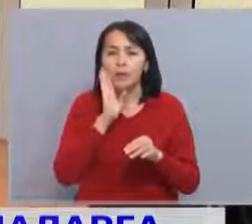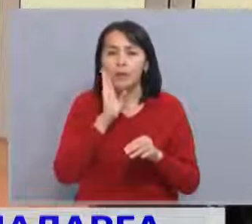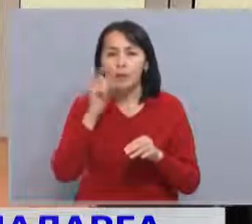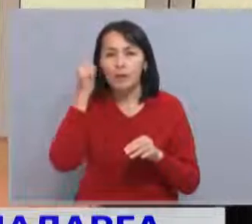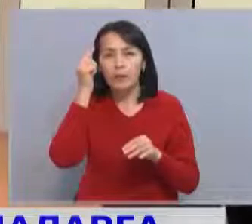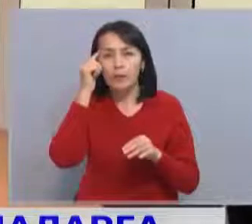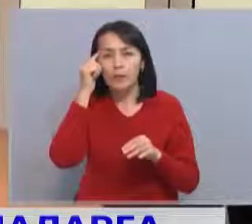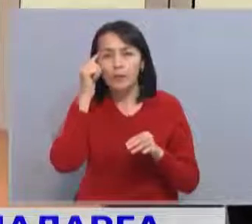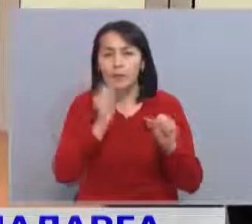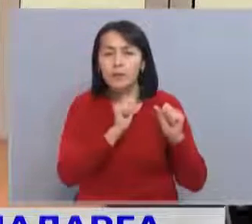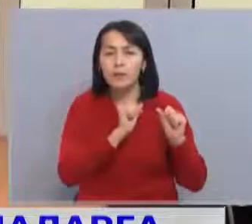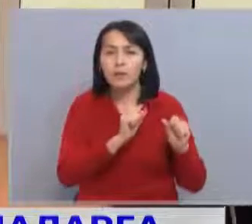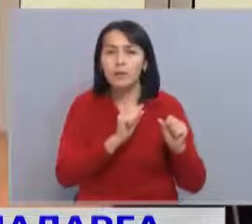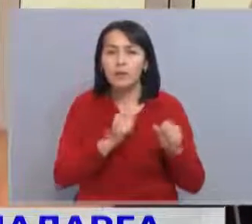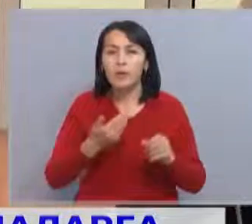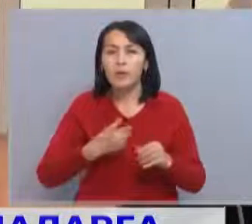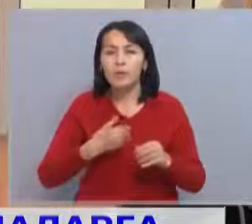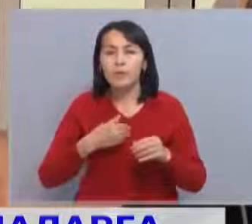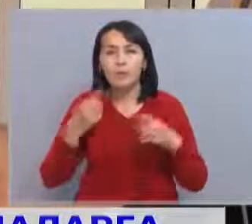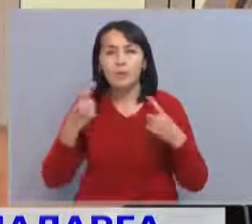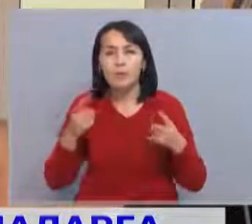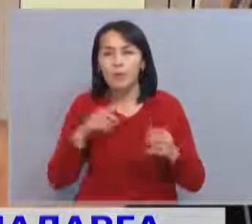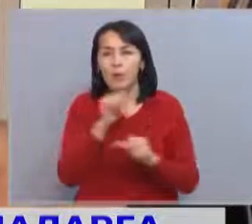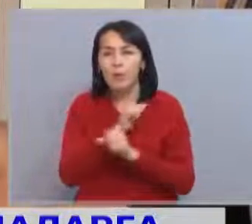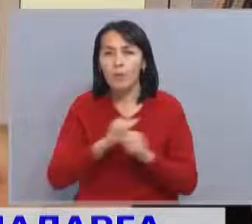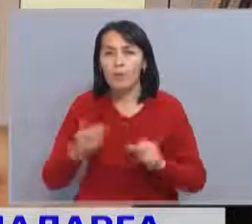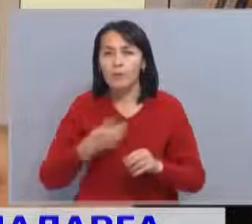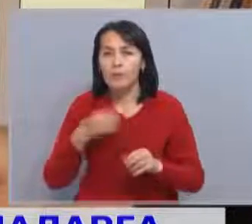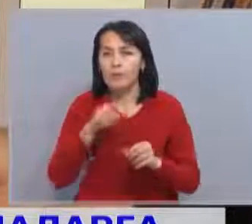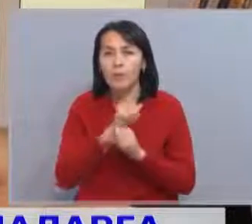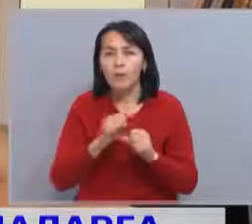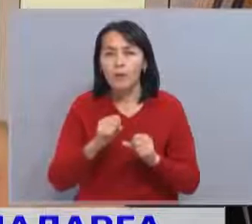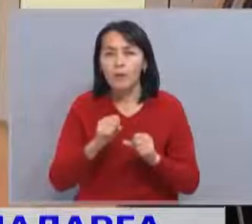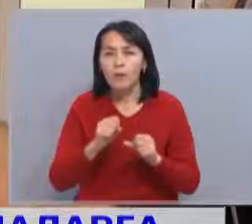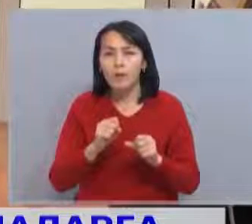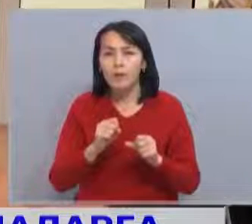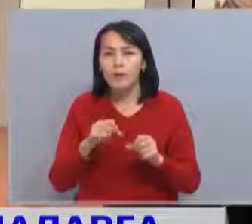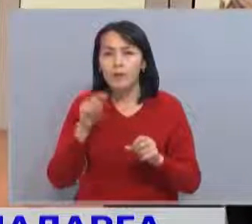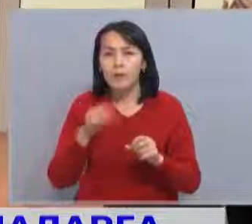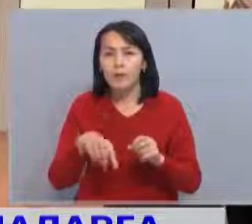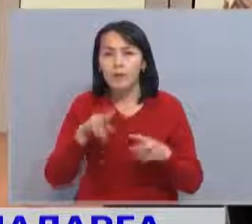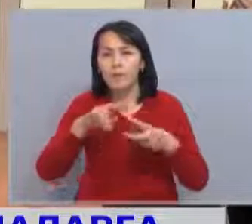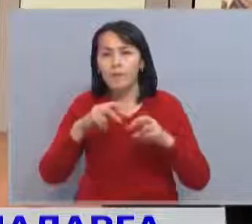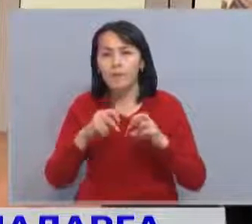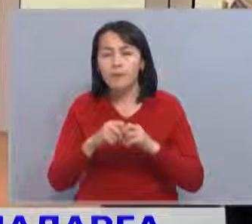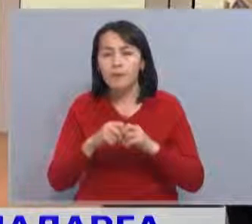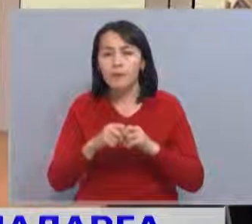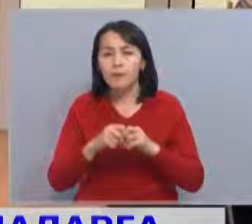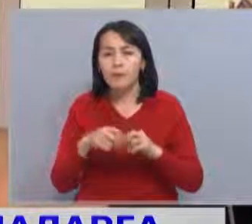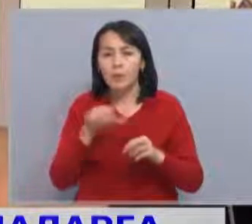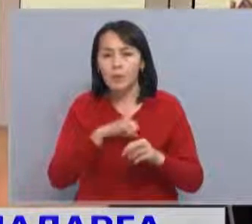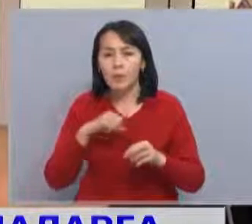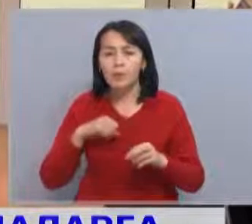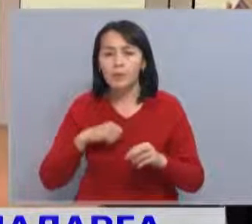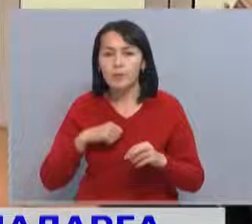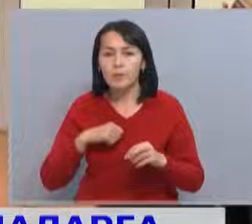миына сақтаған дүниелері бізге сыртқа шығуға болмайды, бізге мында болмайды, бізге мында болмайды. Сондай мәселелерден өз